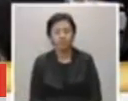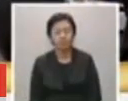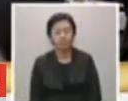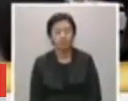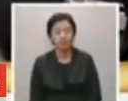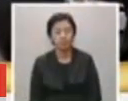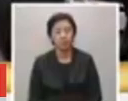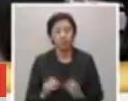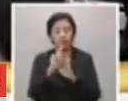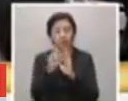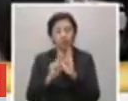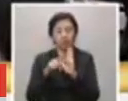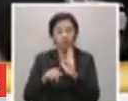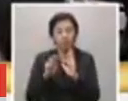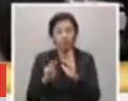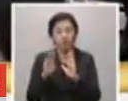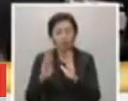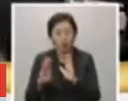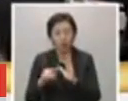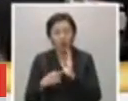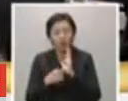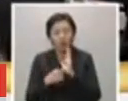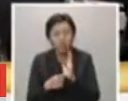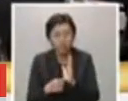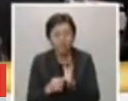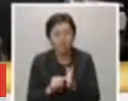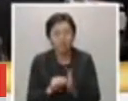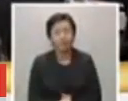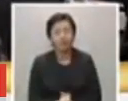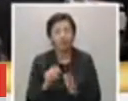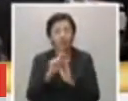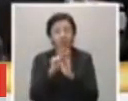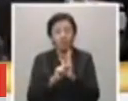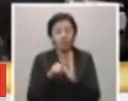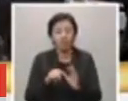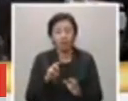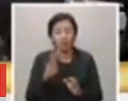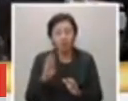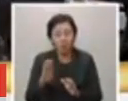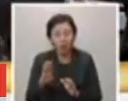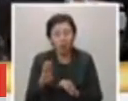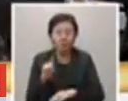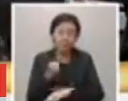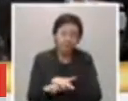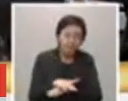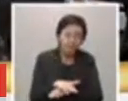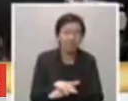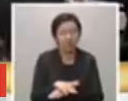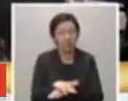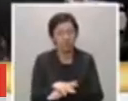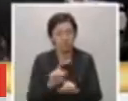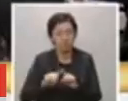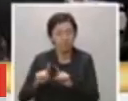ต่ร่างพระราชบัญญัติเช่นไซเบอร์ของท่านเนี่ยไปกดทับความคิดสร้างสรรค์เหล่านั้น